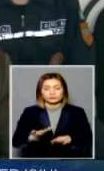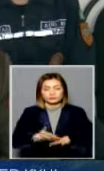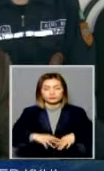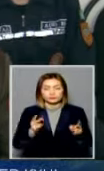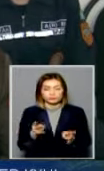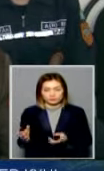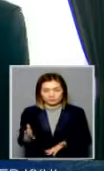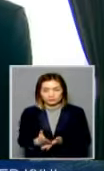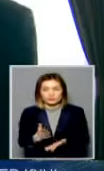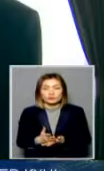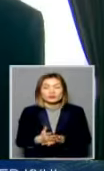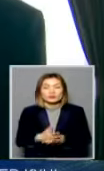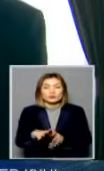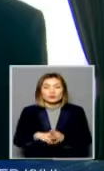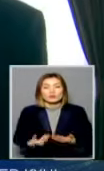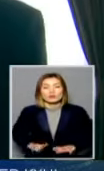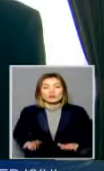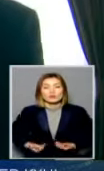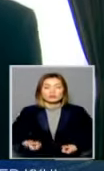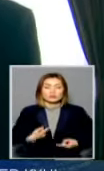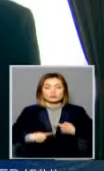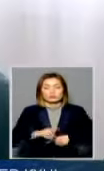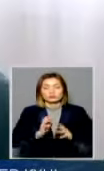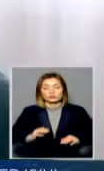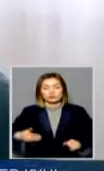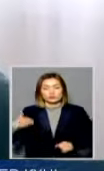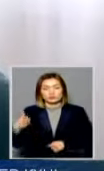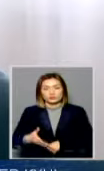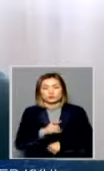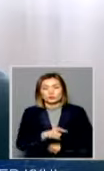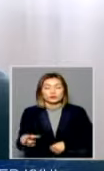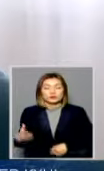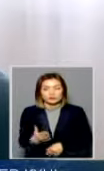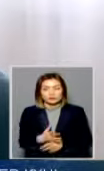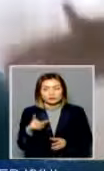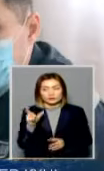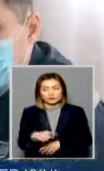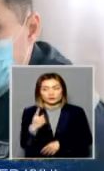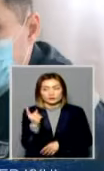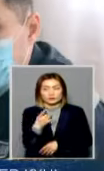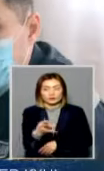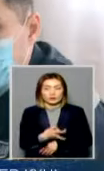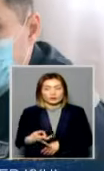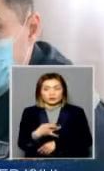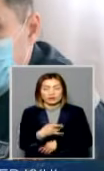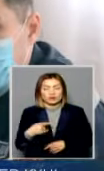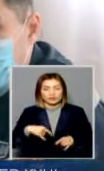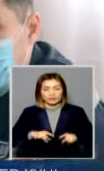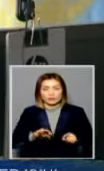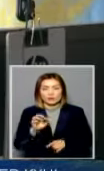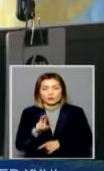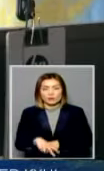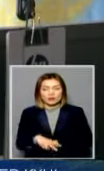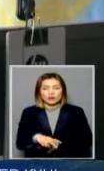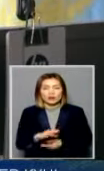жараланды. Алайда ортамызға тірі оралып, ел игілігі үшін ерен еңбек еткен жандар да бар. Солардың бірсыпырасы өңіріміздің тумасы. Облыстық